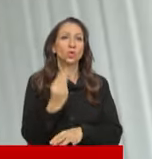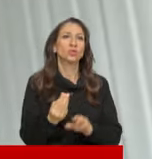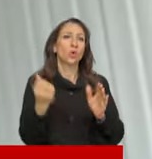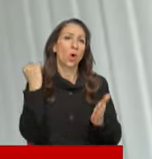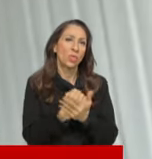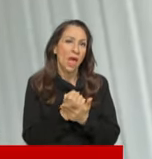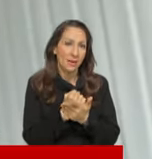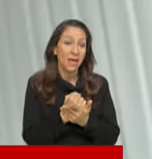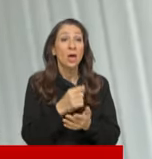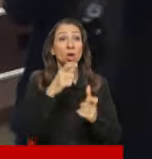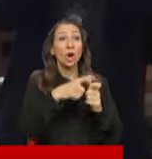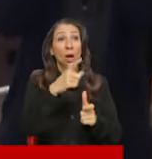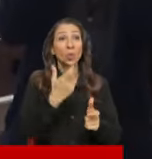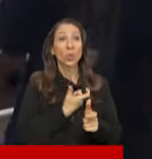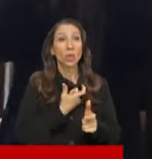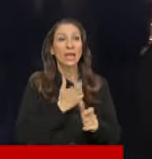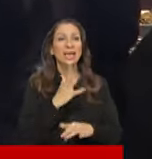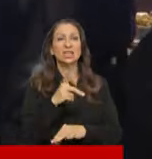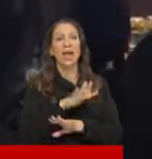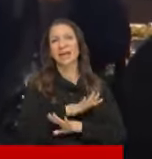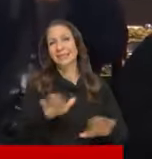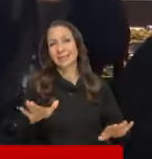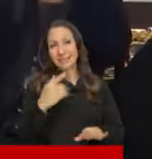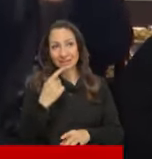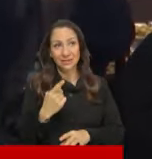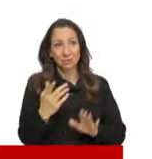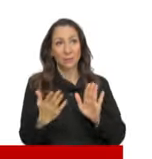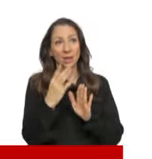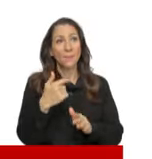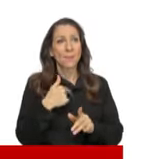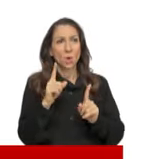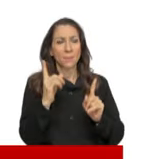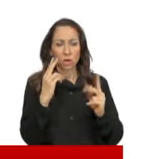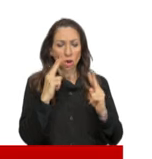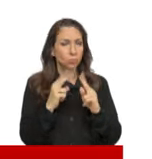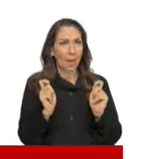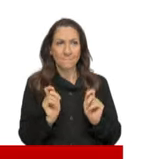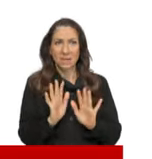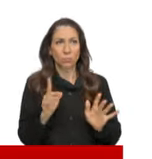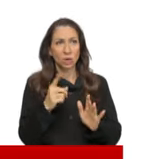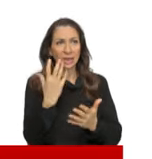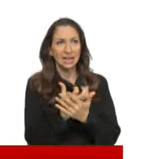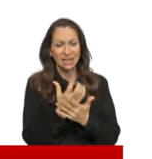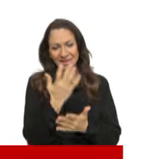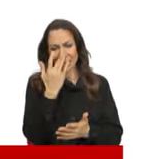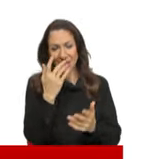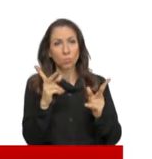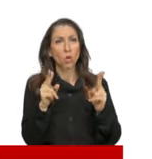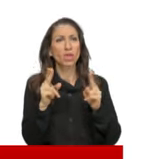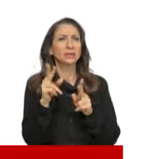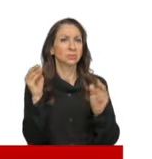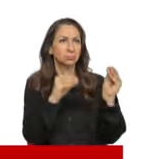onayladı Gökhan Zan raporun hukuken geçerli Yok diyerek tepkisini gösterdi ben böyle bir görüşme yapmadım Bu kayıtlar sahtedir